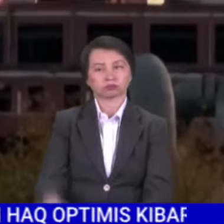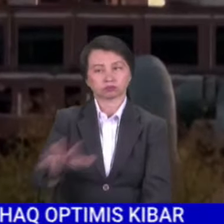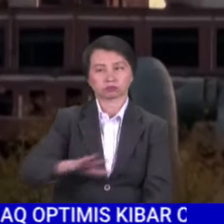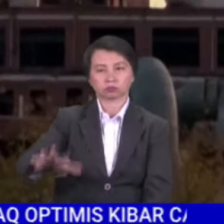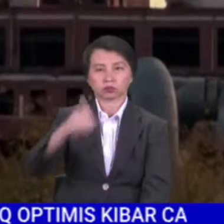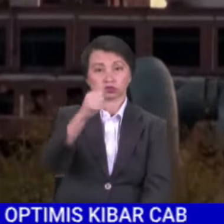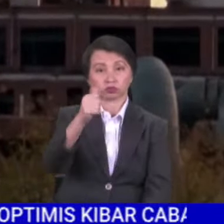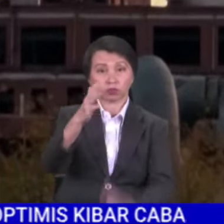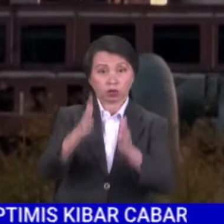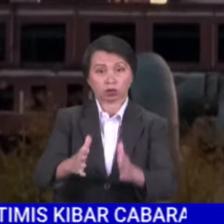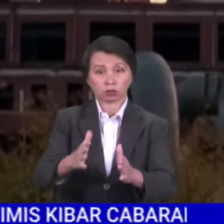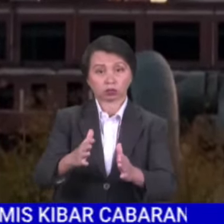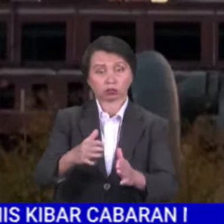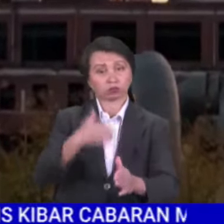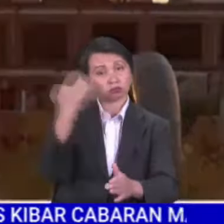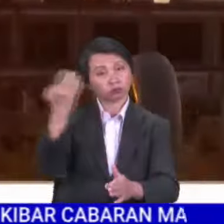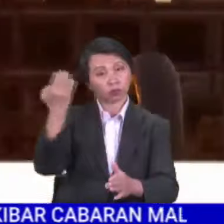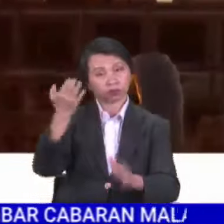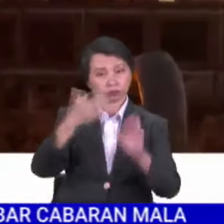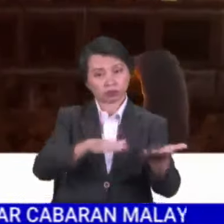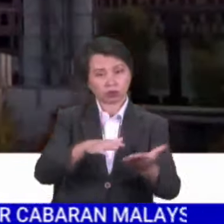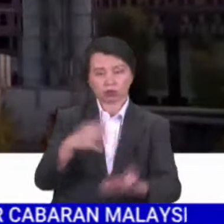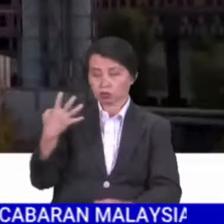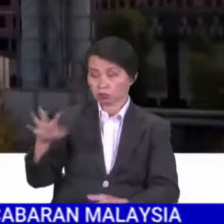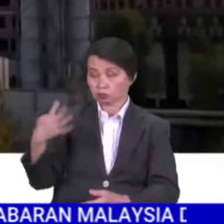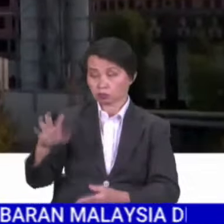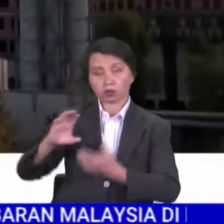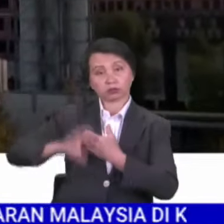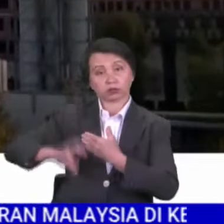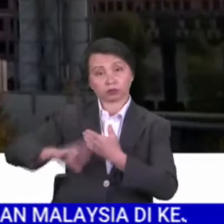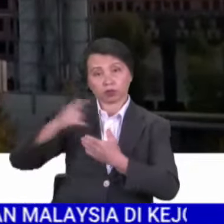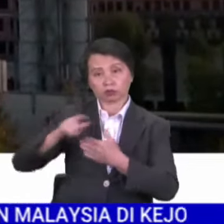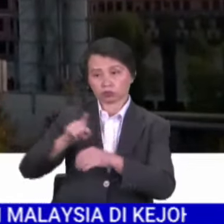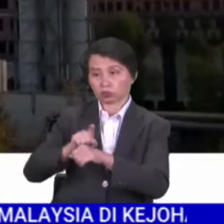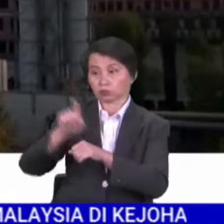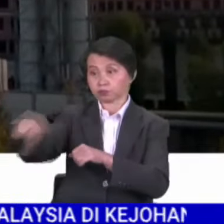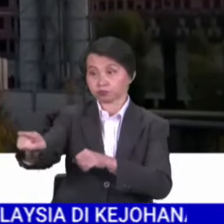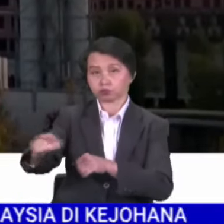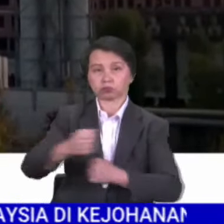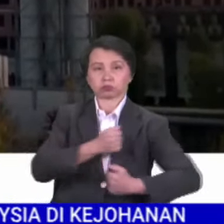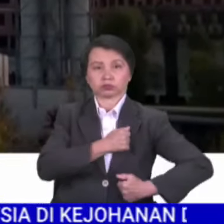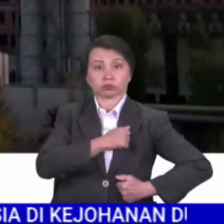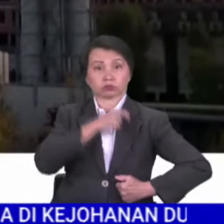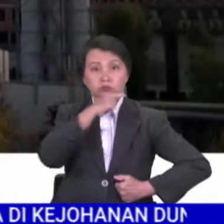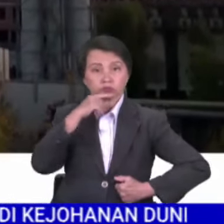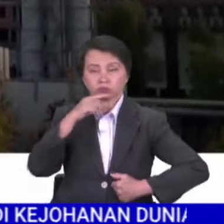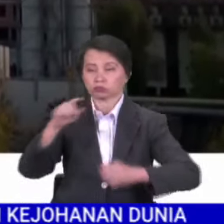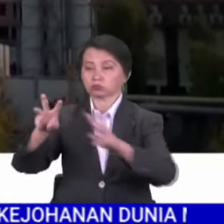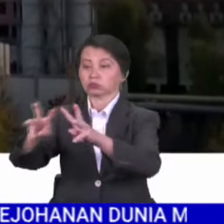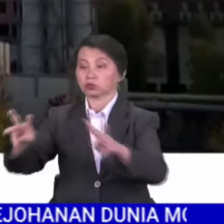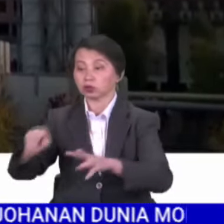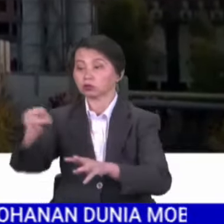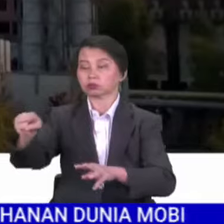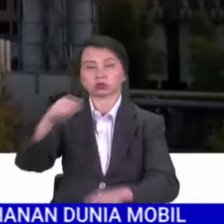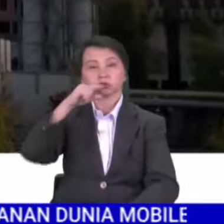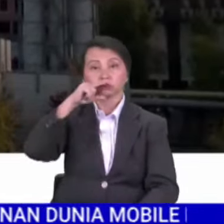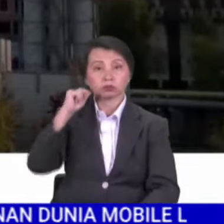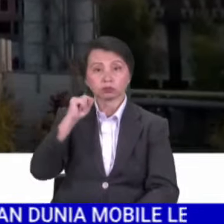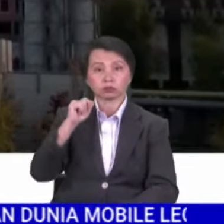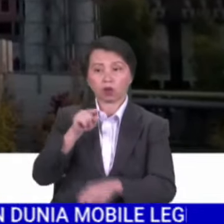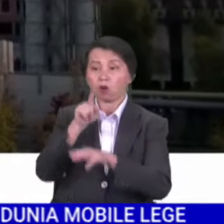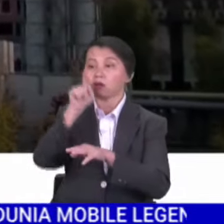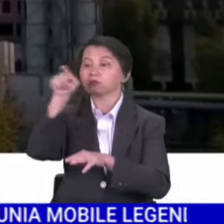Sekurang-kurangnya 10 orang awam maut manakala 14 lagi cedera akibat serangan tentera Rusia di beberapa wilayah di Ukraine.